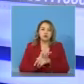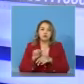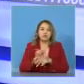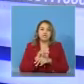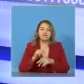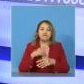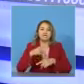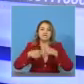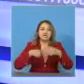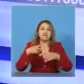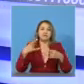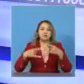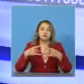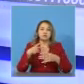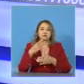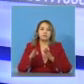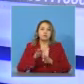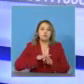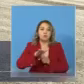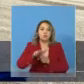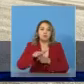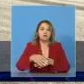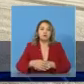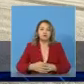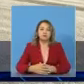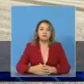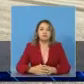туралы келесі бейнесюжетте толығырақ.